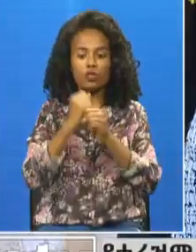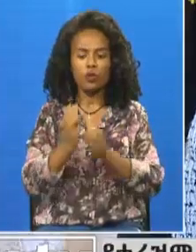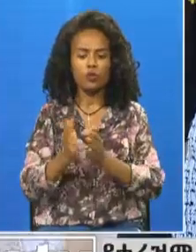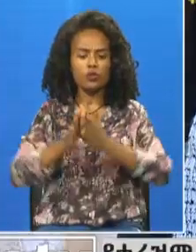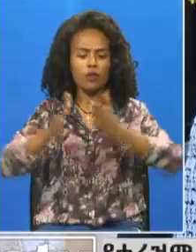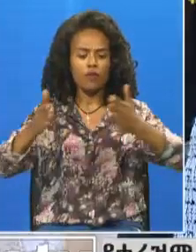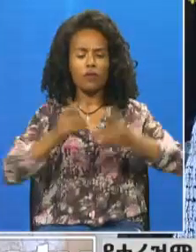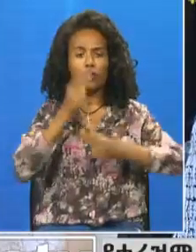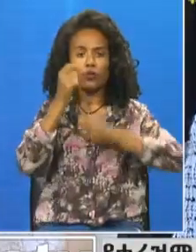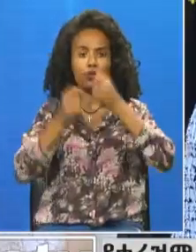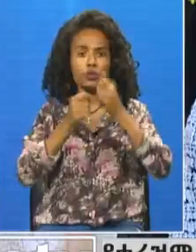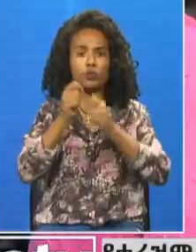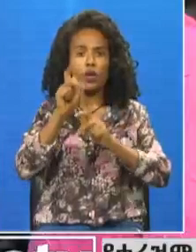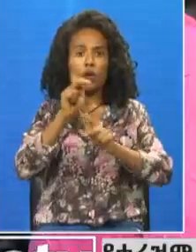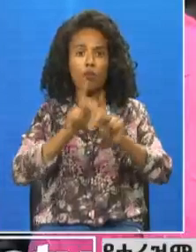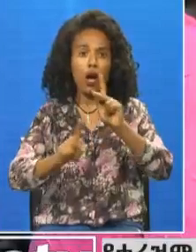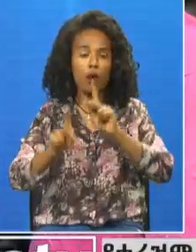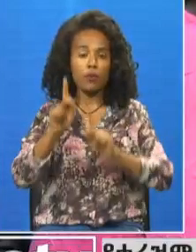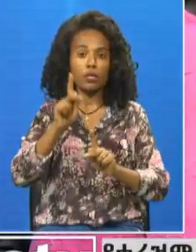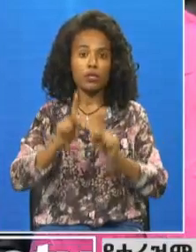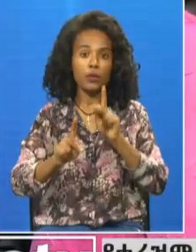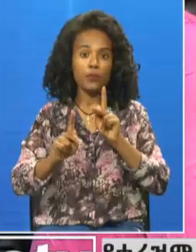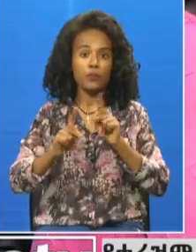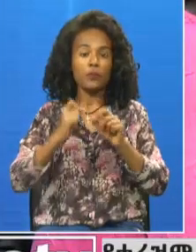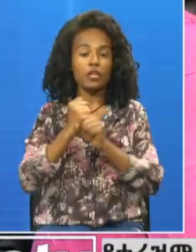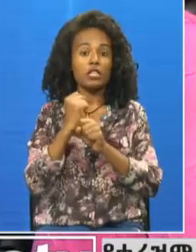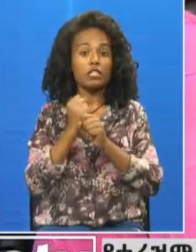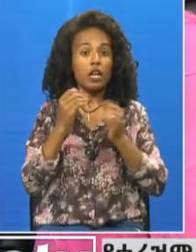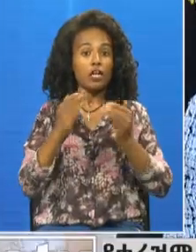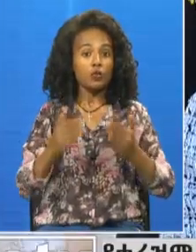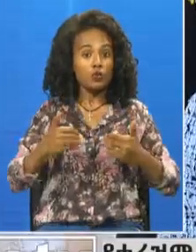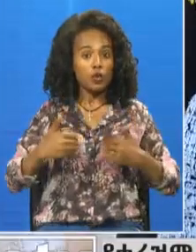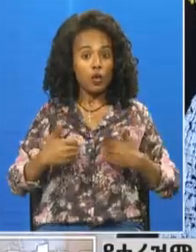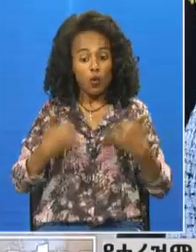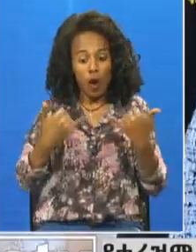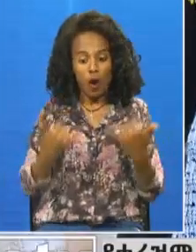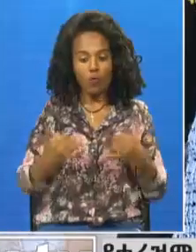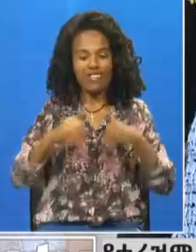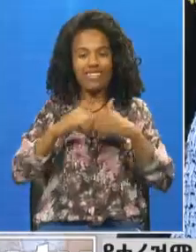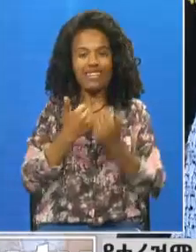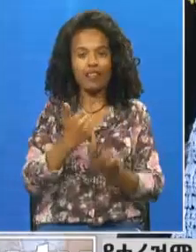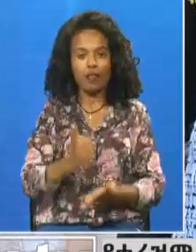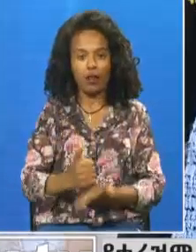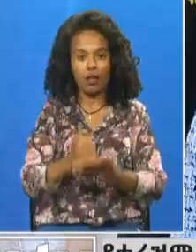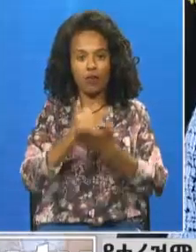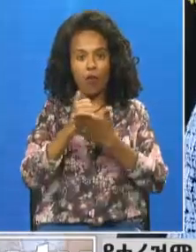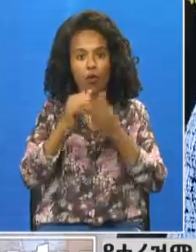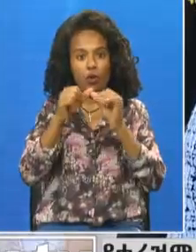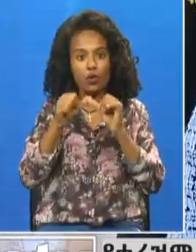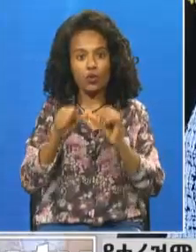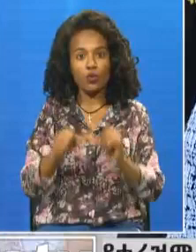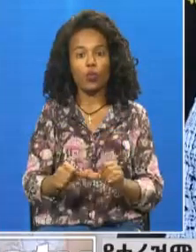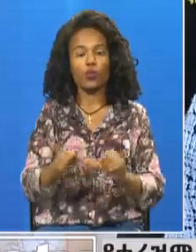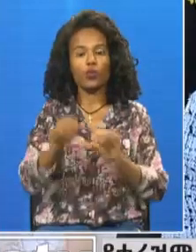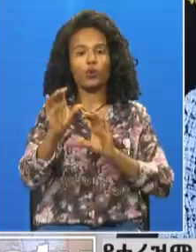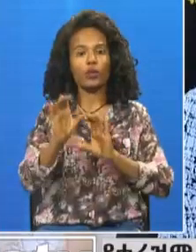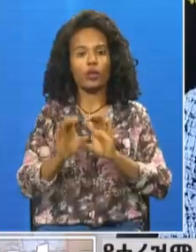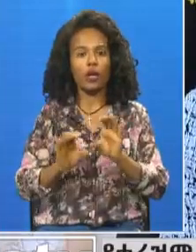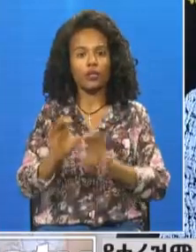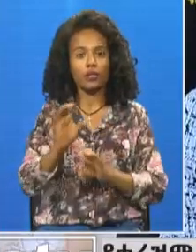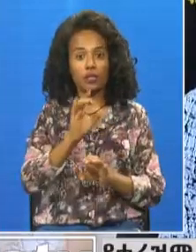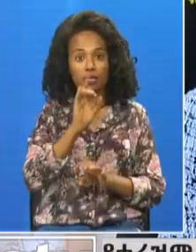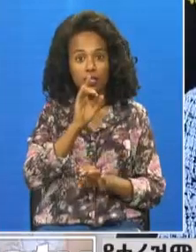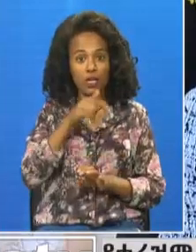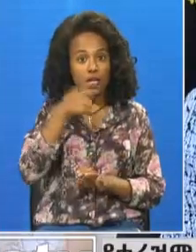የተደራጁ አካላትን እንዴት ይደግፏቸው፣ እንዴት ወደ ስራ ያስገቧቸው የሚለው ነገር ላይ ከክልሎች ጋር በመነጋገር በዛ መሰረት